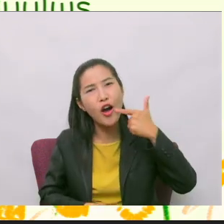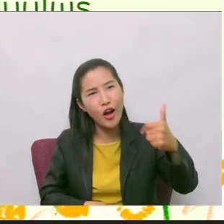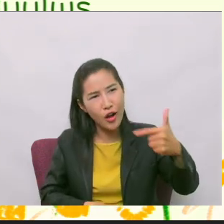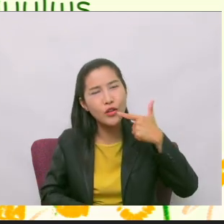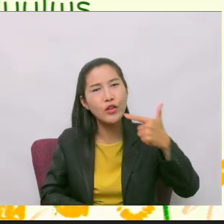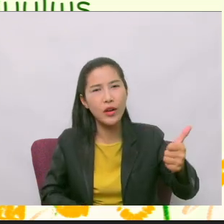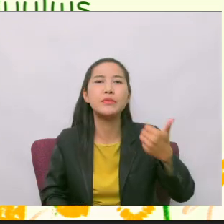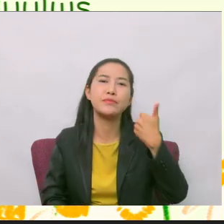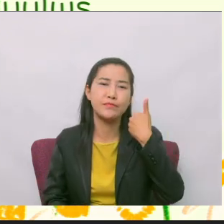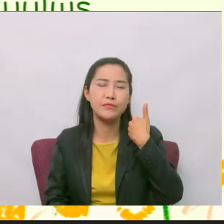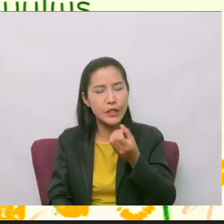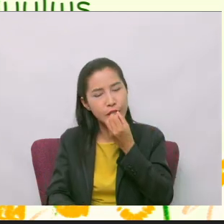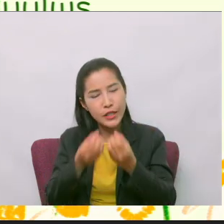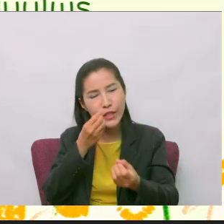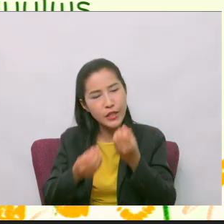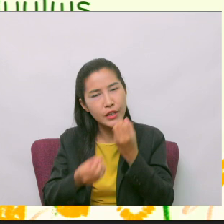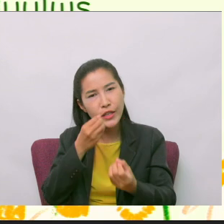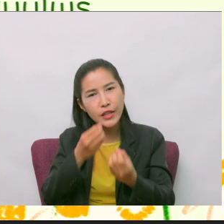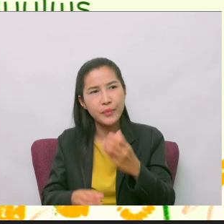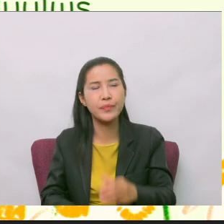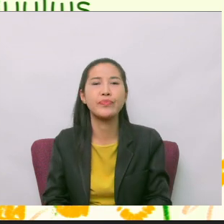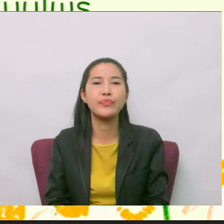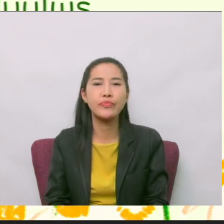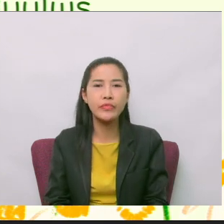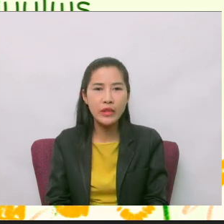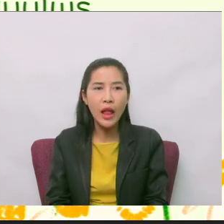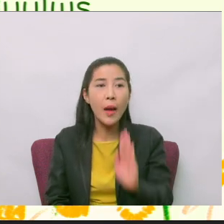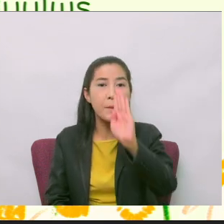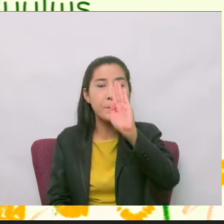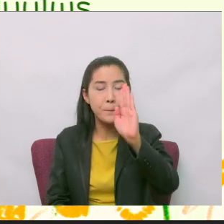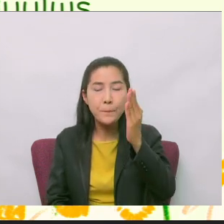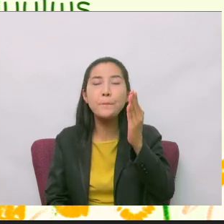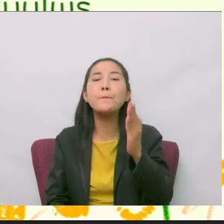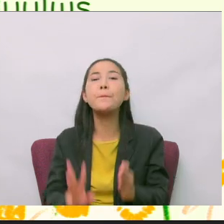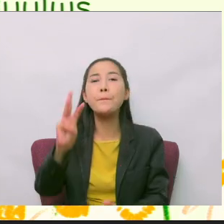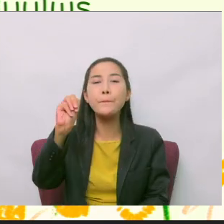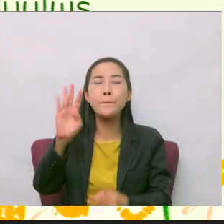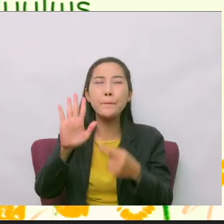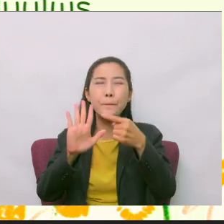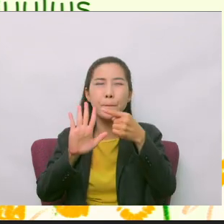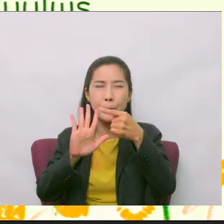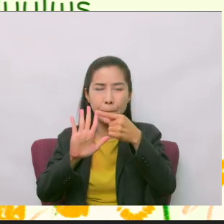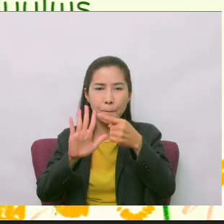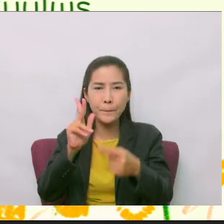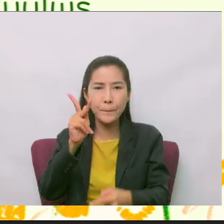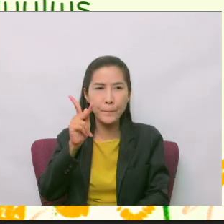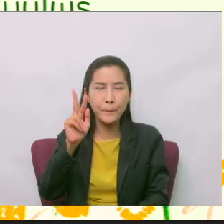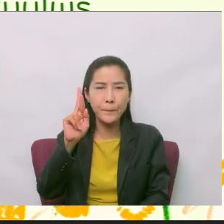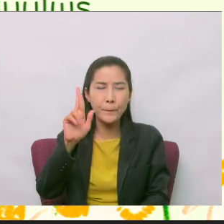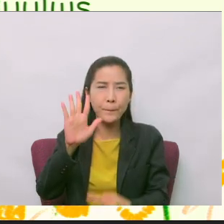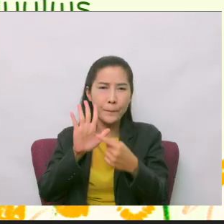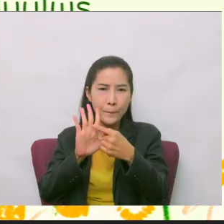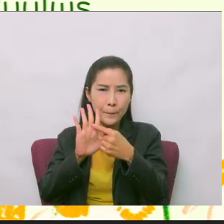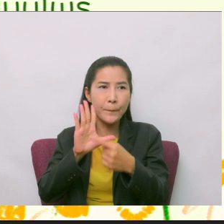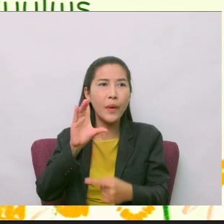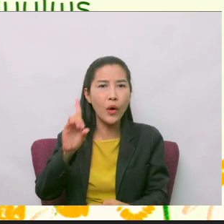ยอะขึ้นด้วยนะคะผิวมะกรูดเมื่อสักครู่นี้เนาะได้พูดไปนะคะนอกจากในเรื่องของบำรุงผิวพรรณก็ช่วยในเรื่องของแก้อาการ